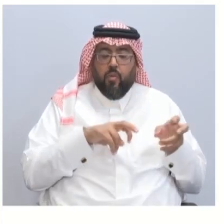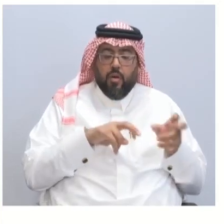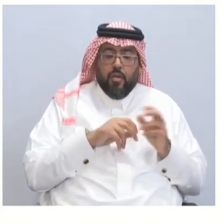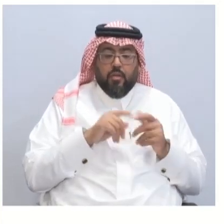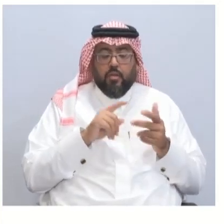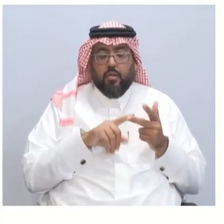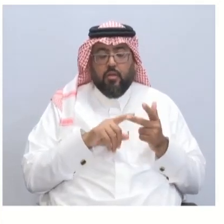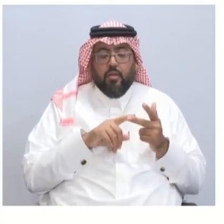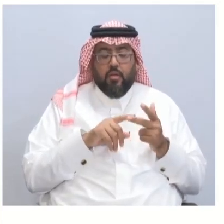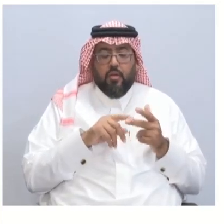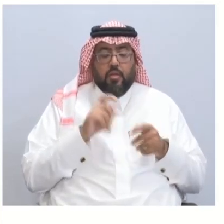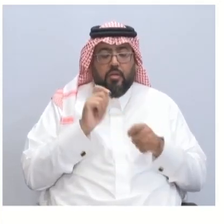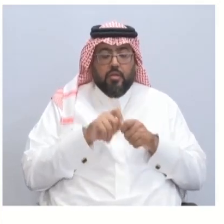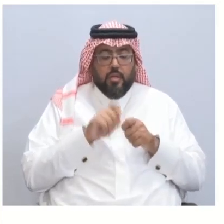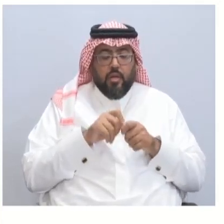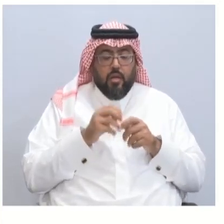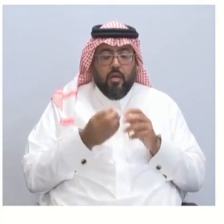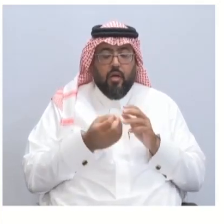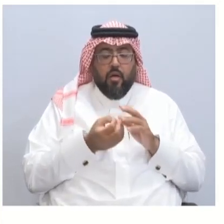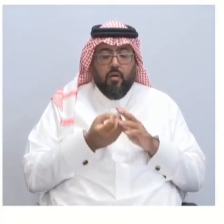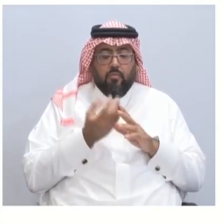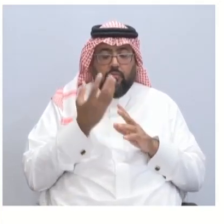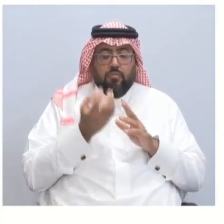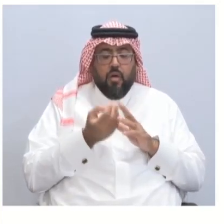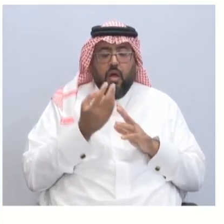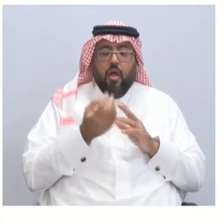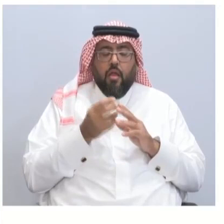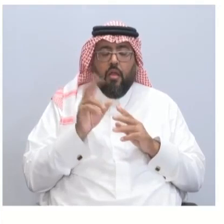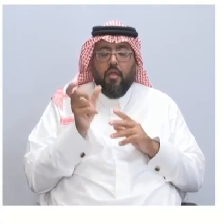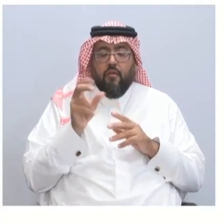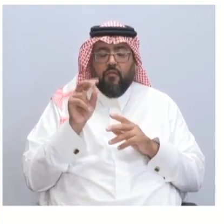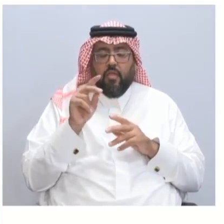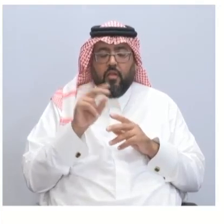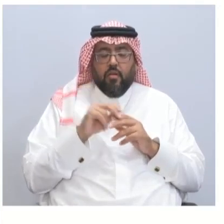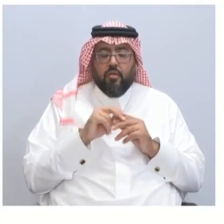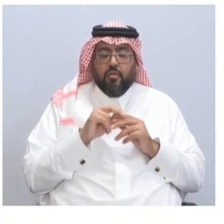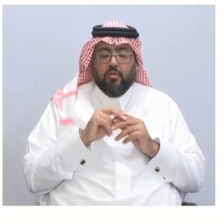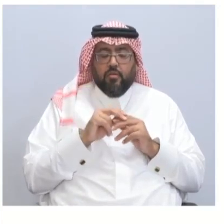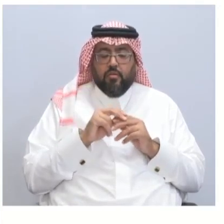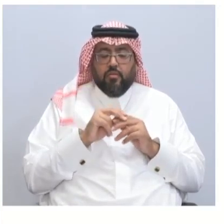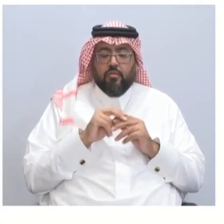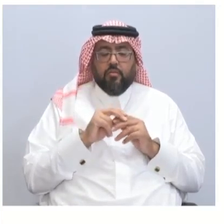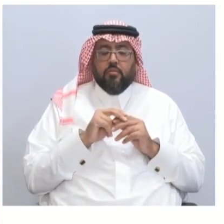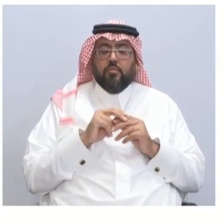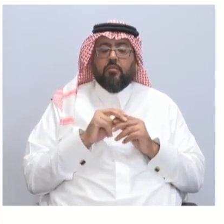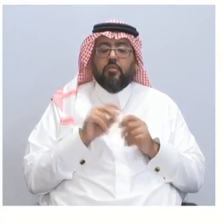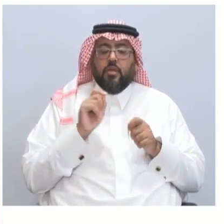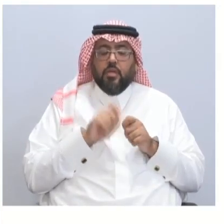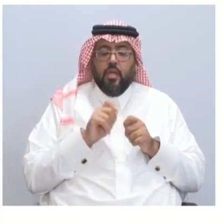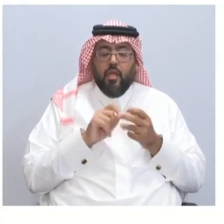الحيوانيه الصناعه والثروه المعدنيه و النفط والثروه المعدنيه